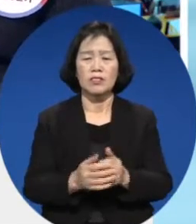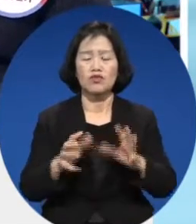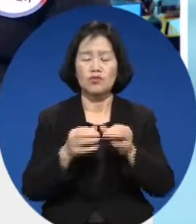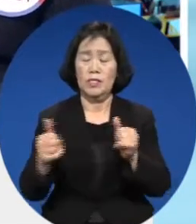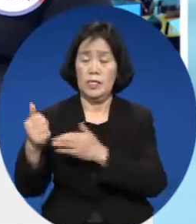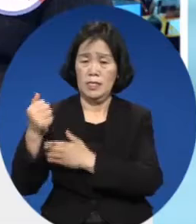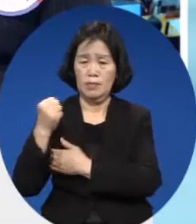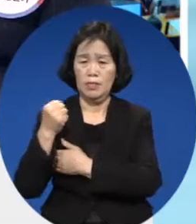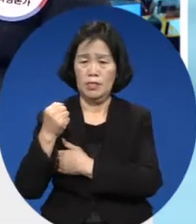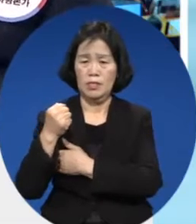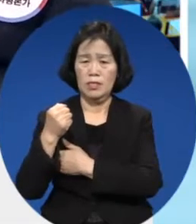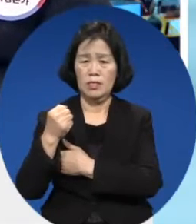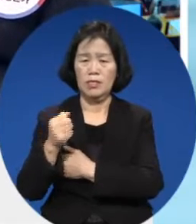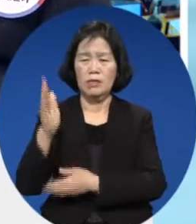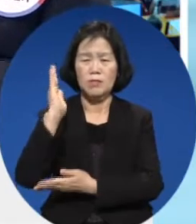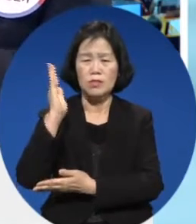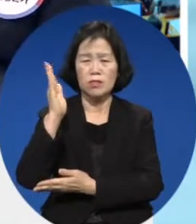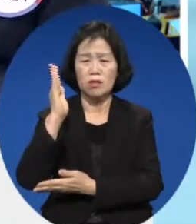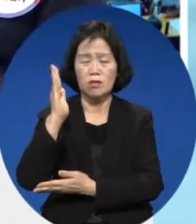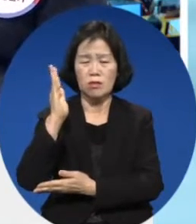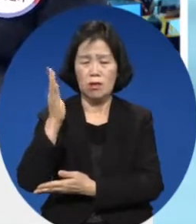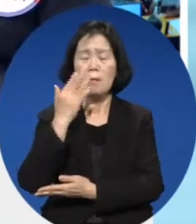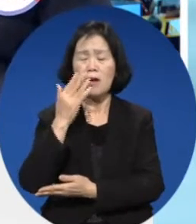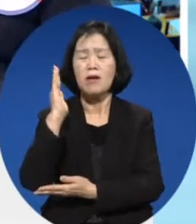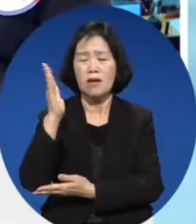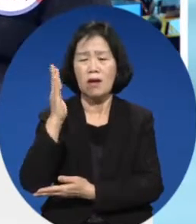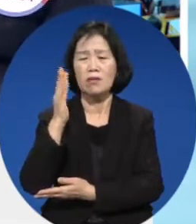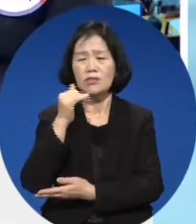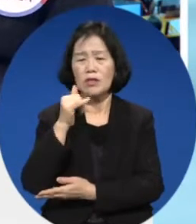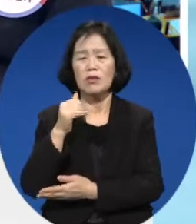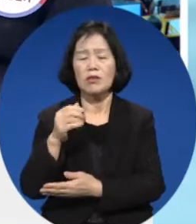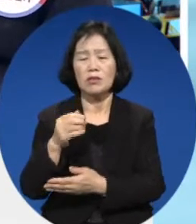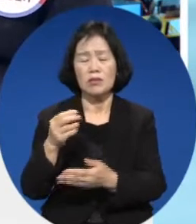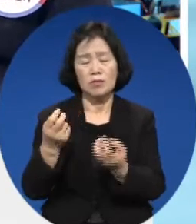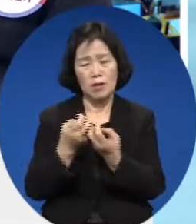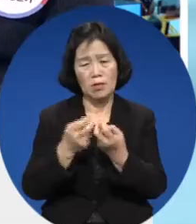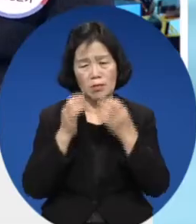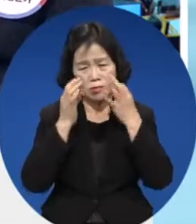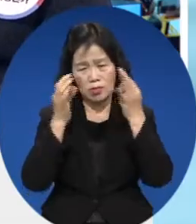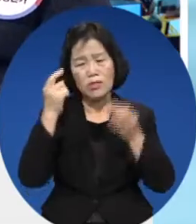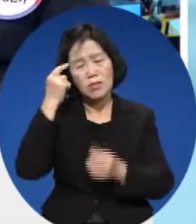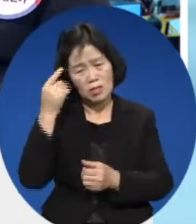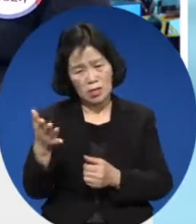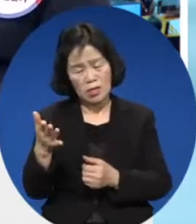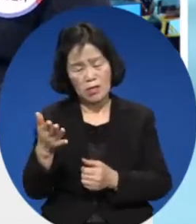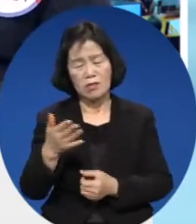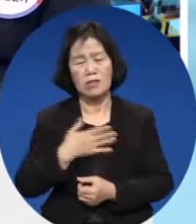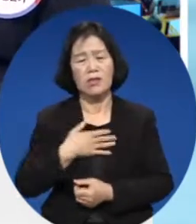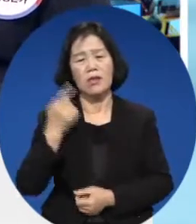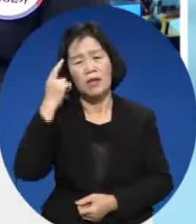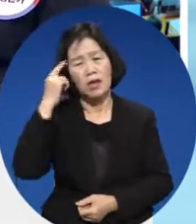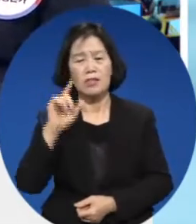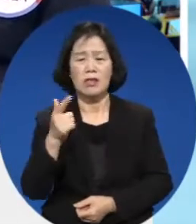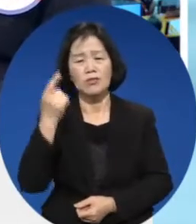같은 경우에는 마지막까지 필리버스터를 한다. 법대로 할 수 있습니다. 얼마든지. 근데 이것이 최선일까? 저는 그건 아니라고 봐요.